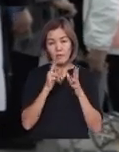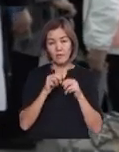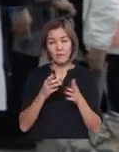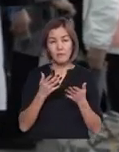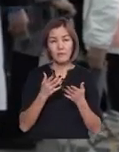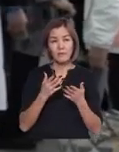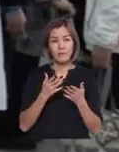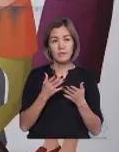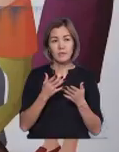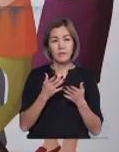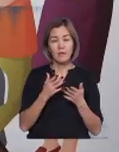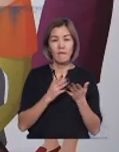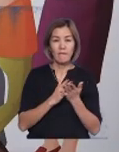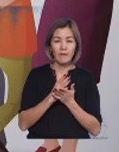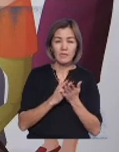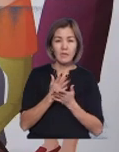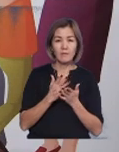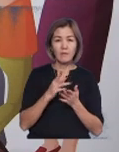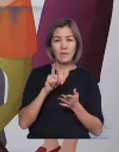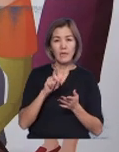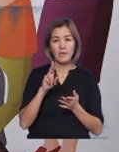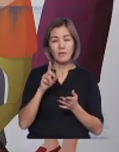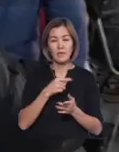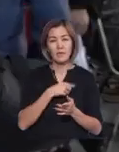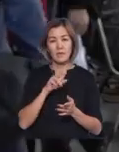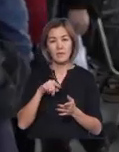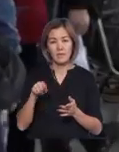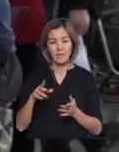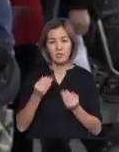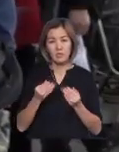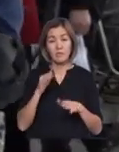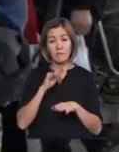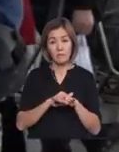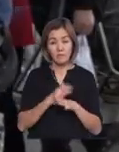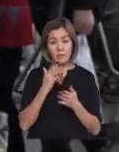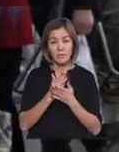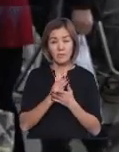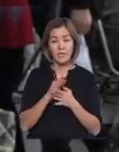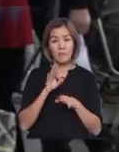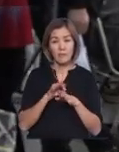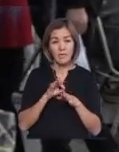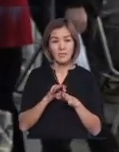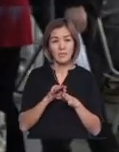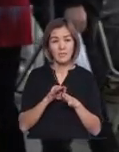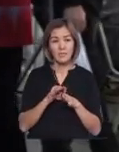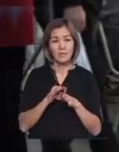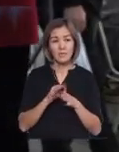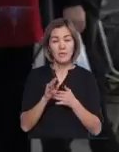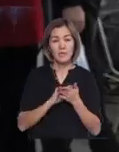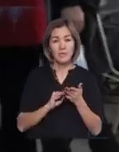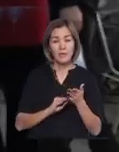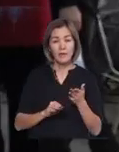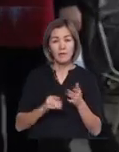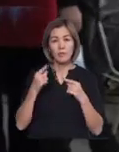нашим ветеранам делаем ЭКГ. Если мы здесь сейчас выявим какие-то патологии другие, тогда мы дадим